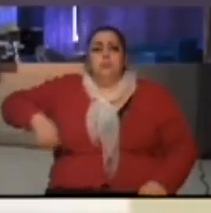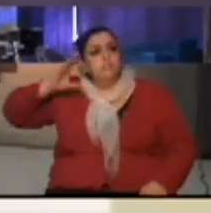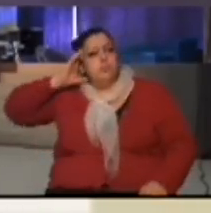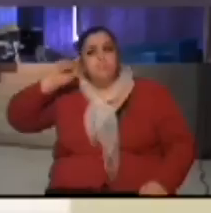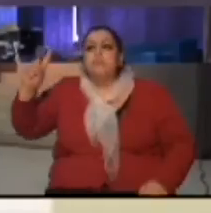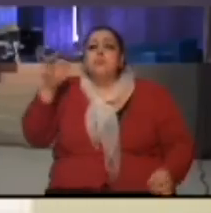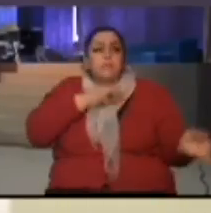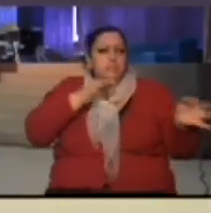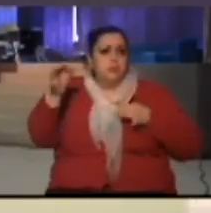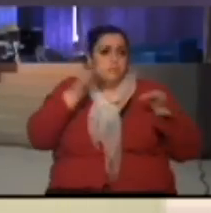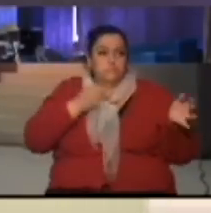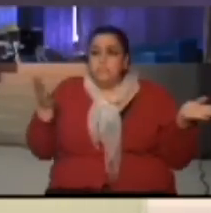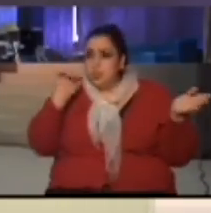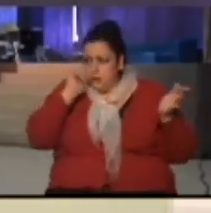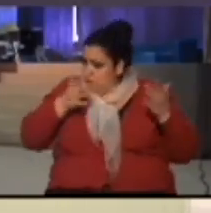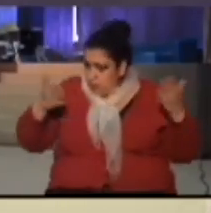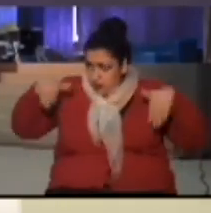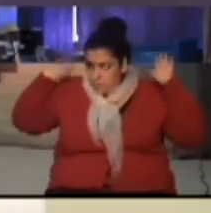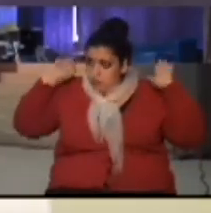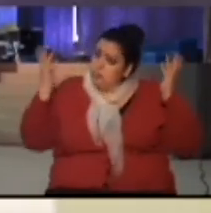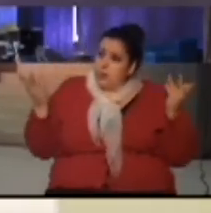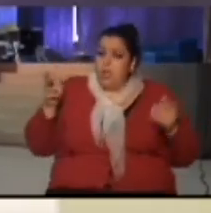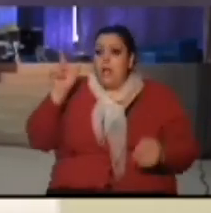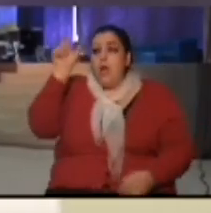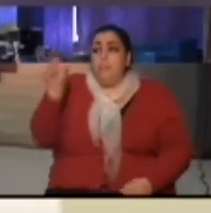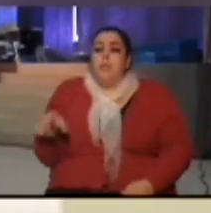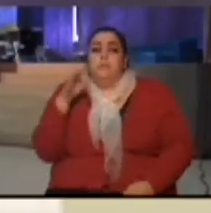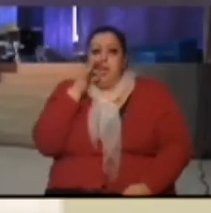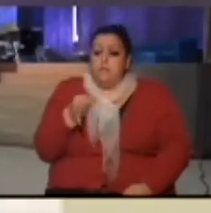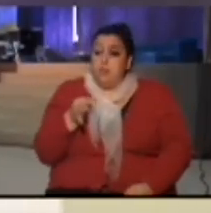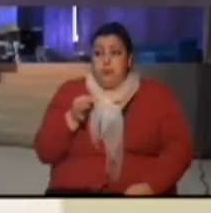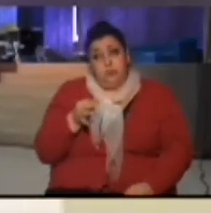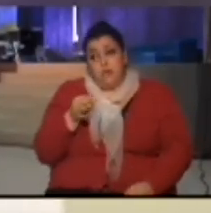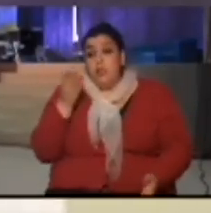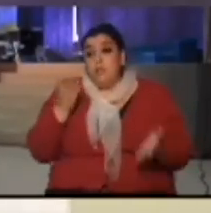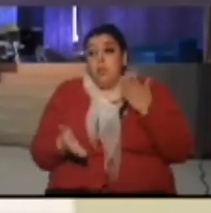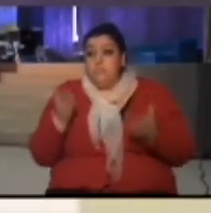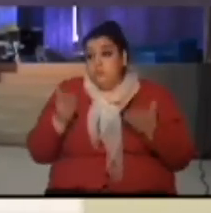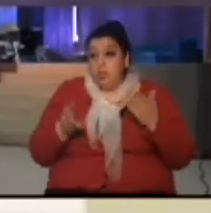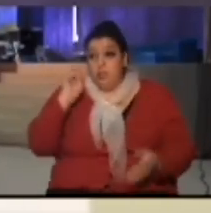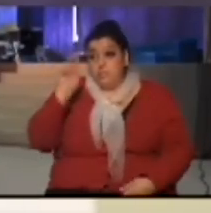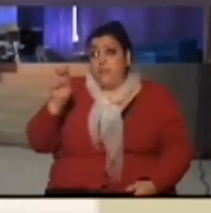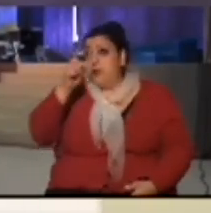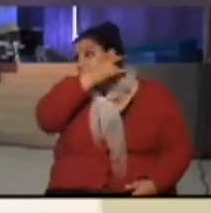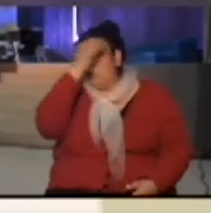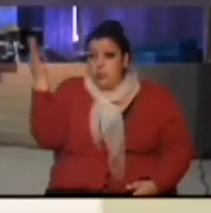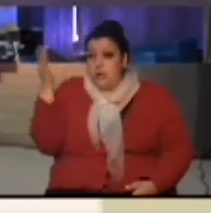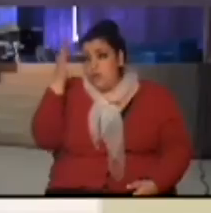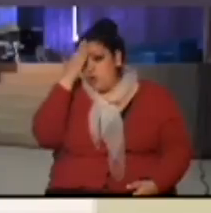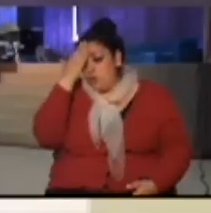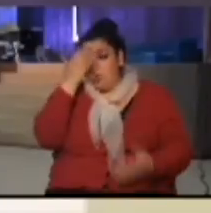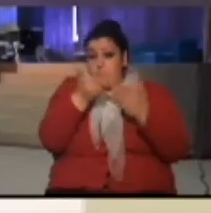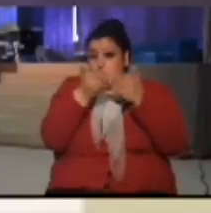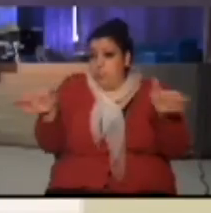աշխարհիկ, ասմա եթե տերը պատուհաններ բացի երկնքում, միևնույնա